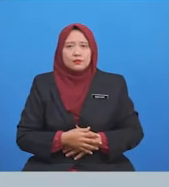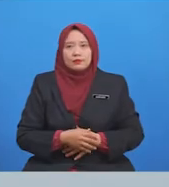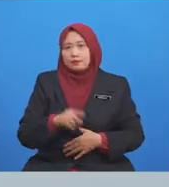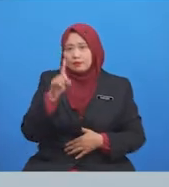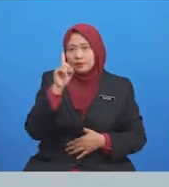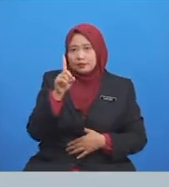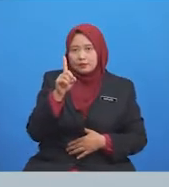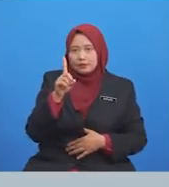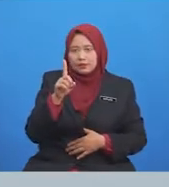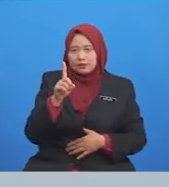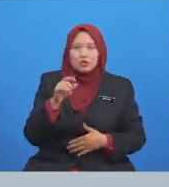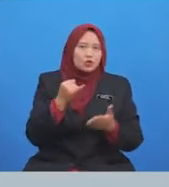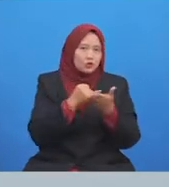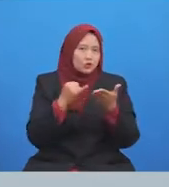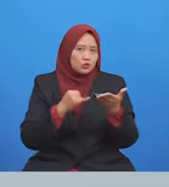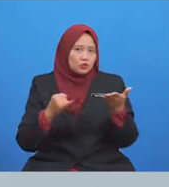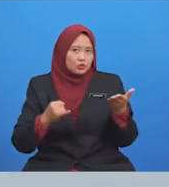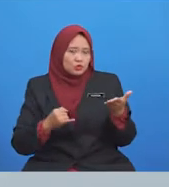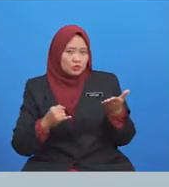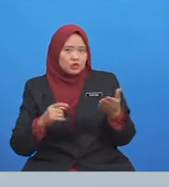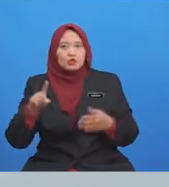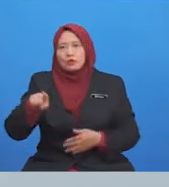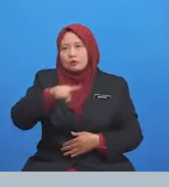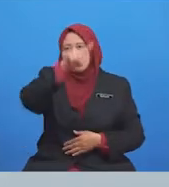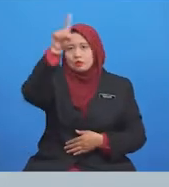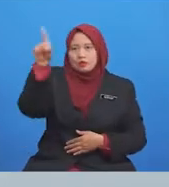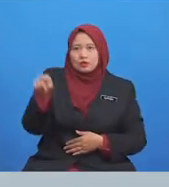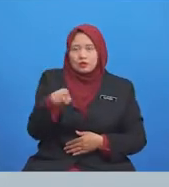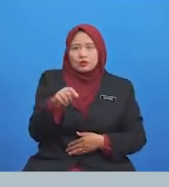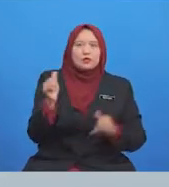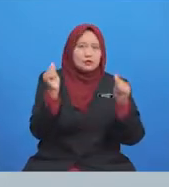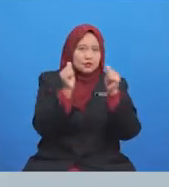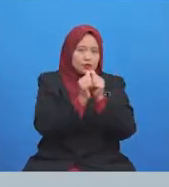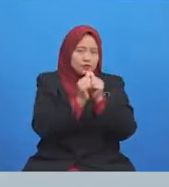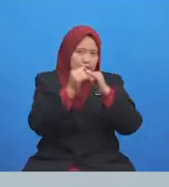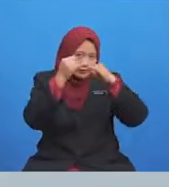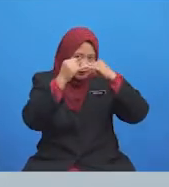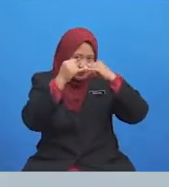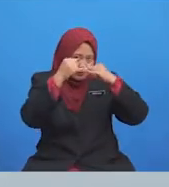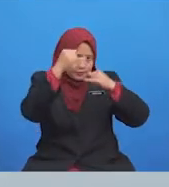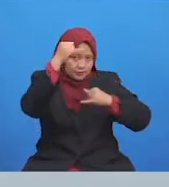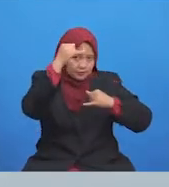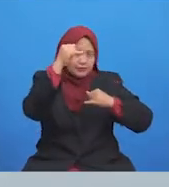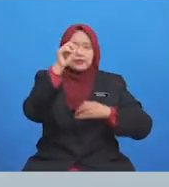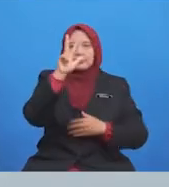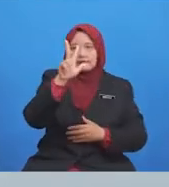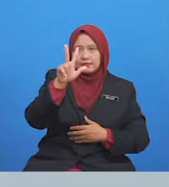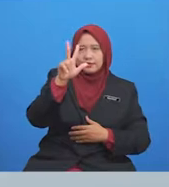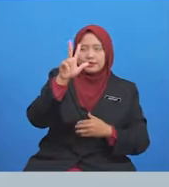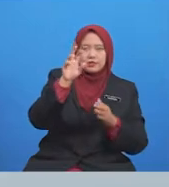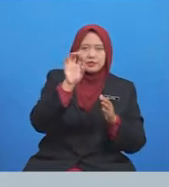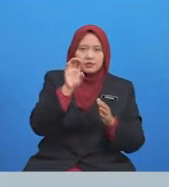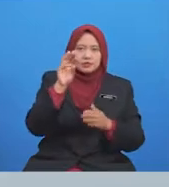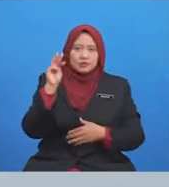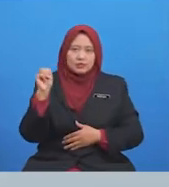pertama, lukiskan sebuah bulatan dengan jejari 3 cm dengan pusat